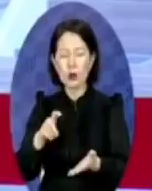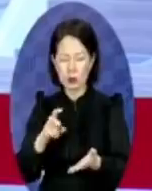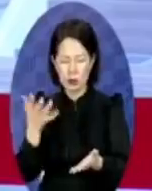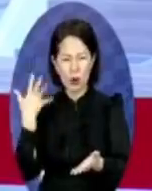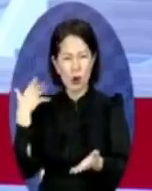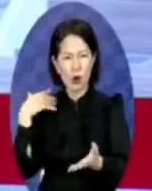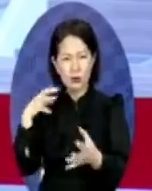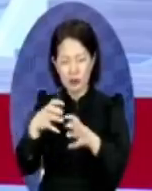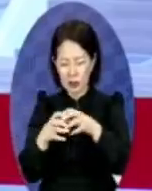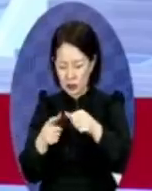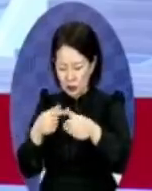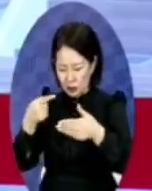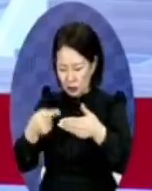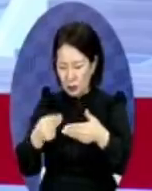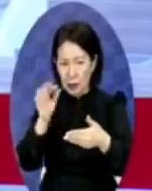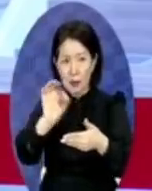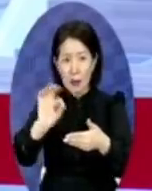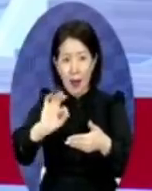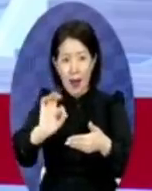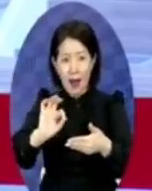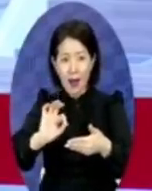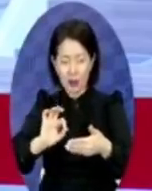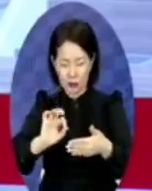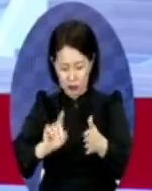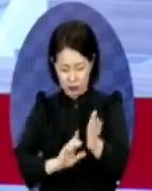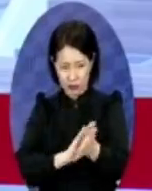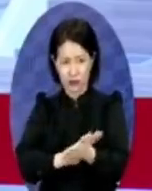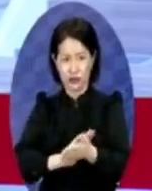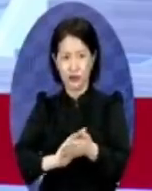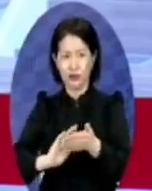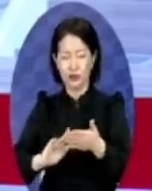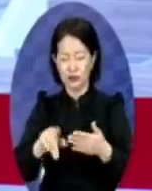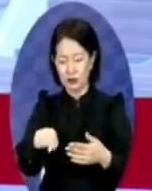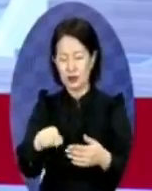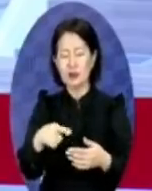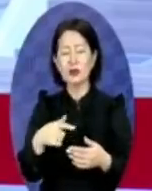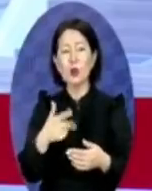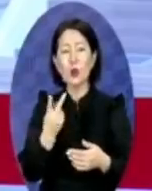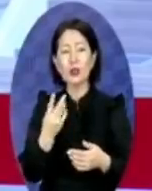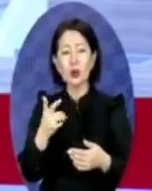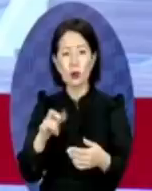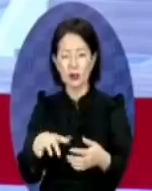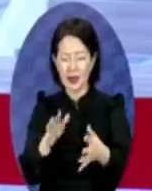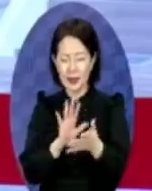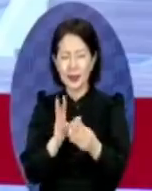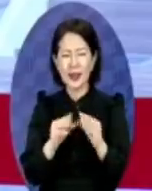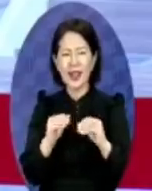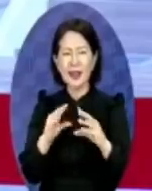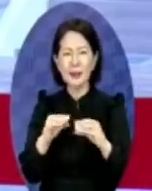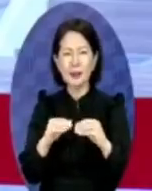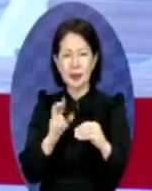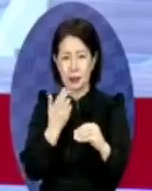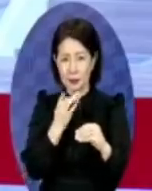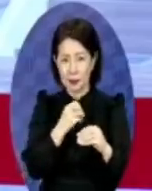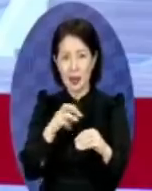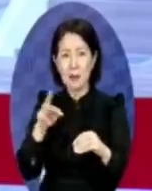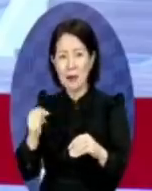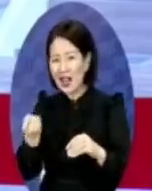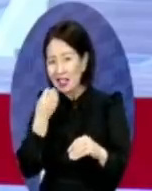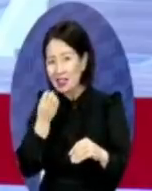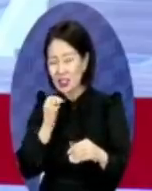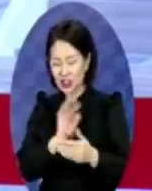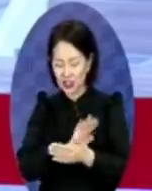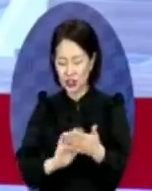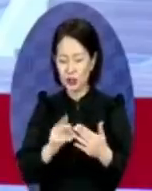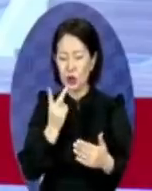геологийн судлаач тогтоосон байна. Хатуу ясан бүрхүүлтэй эртний нялцгай биетэн болон махан эдэж хоолтой энэхүү үлг гүрвлийн шин төрөл